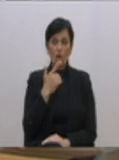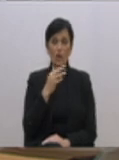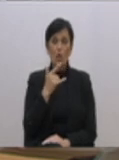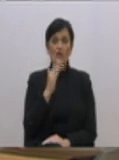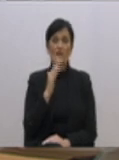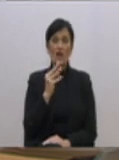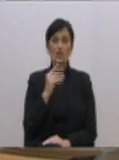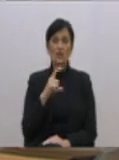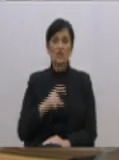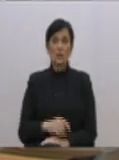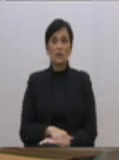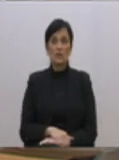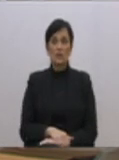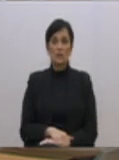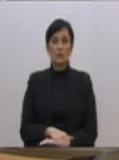episode.